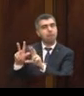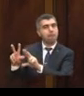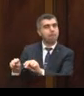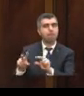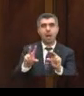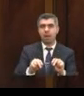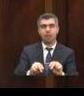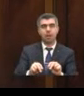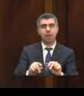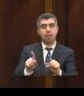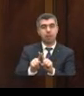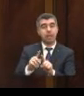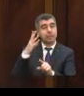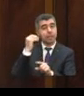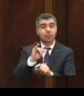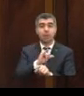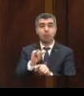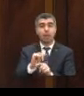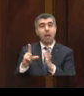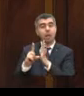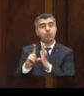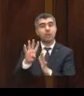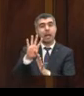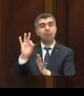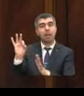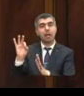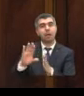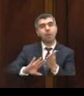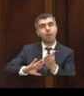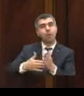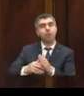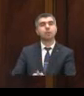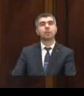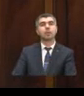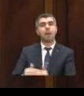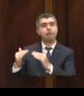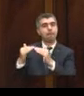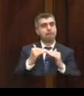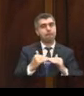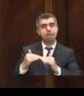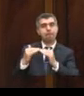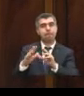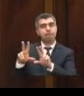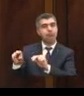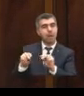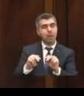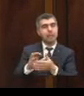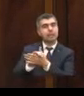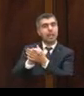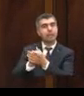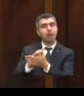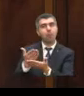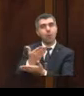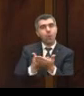إغفال الفصل 40 الذي يلزمنا أيضا جميعا بصفة تضامنية بتحمل الآفات